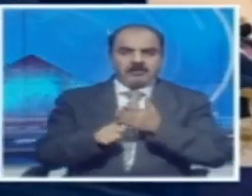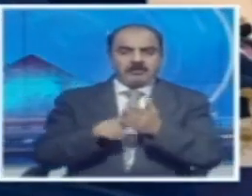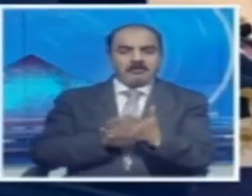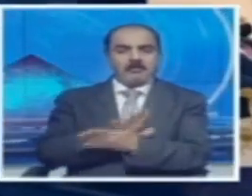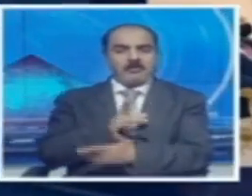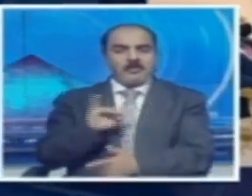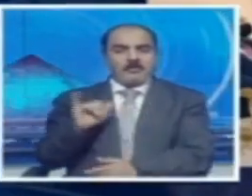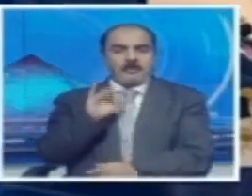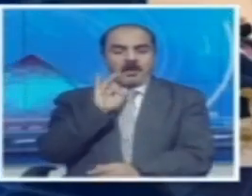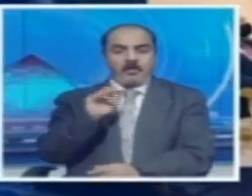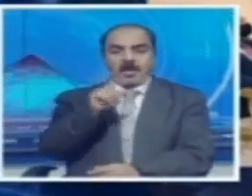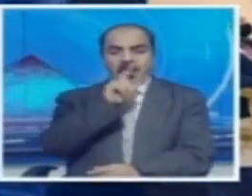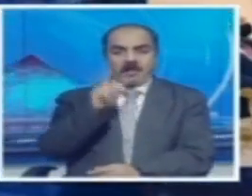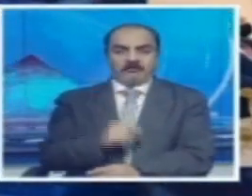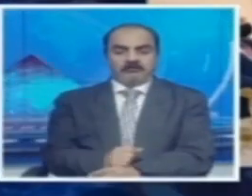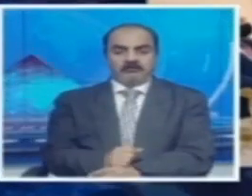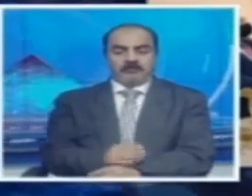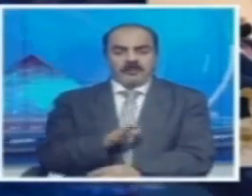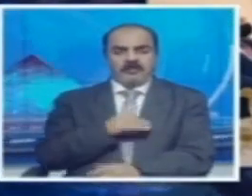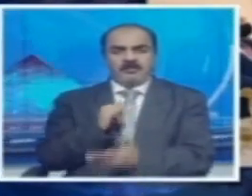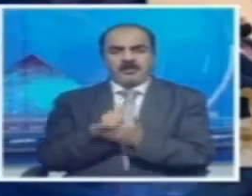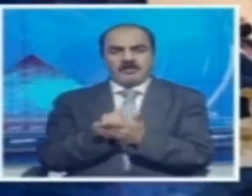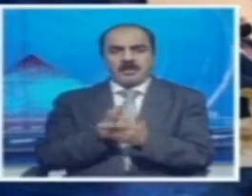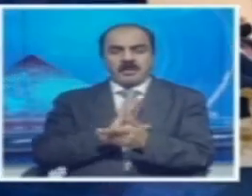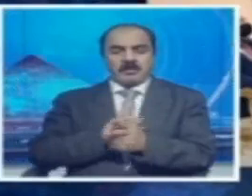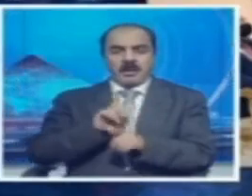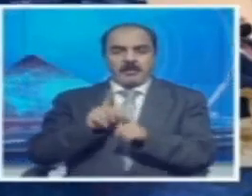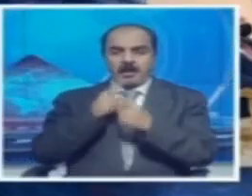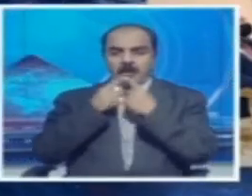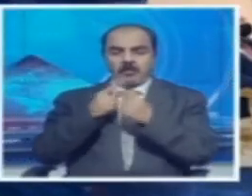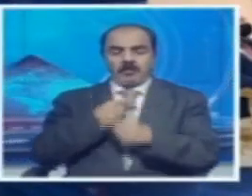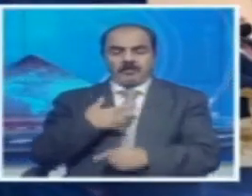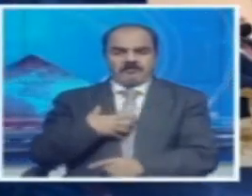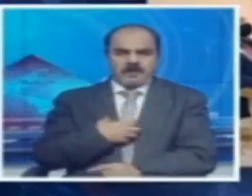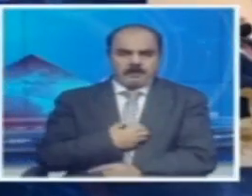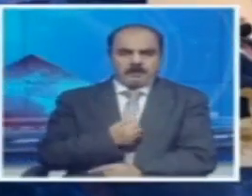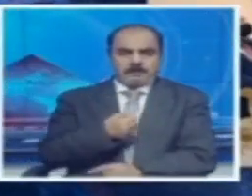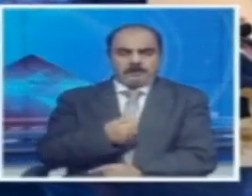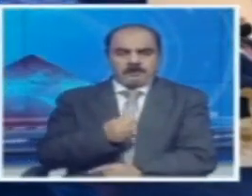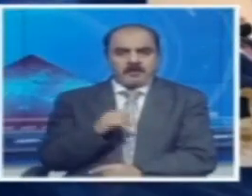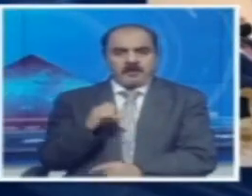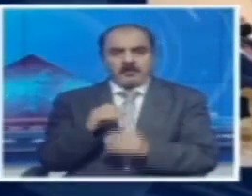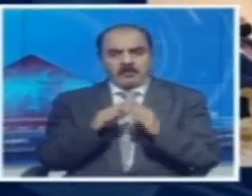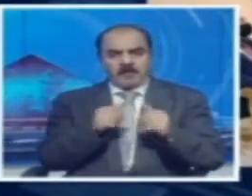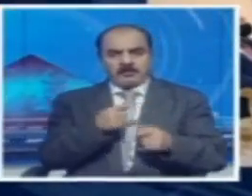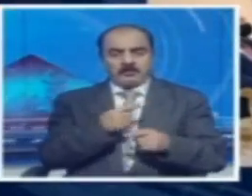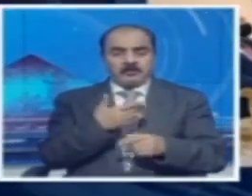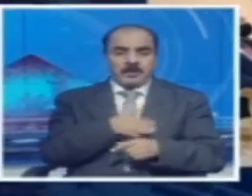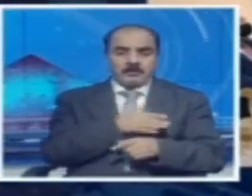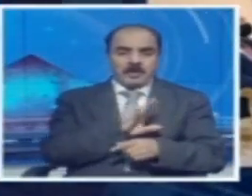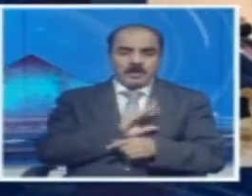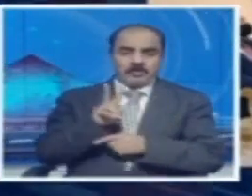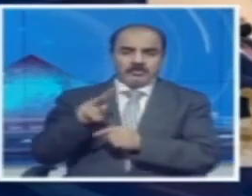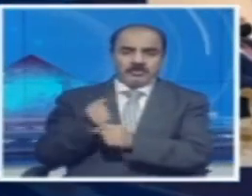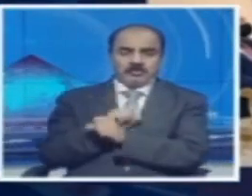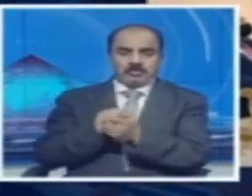المنطقة المهمة من العالم. كما تقدم المسؤول العسكري الأمريكي بالعزاء إلى السيد الرئيس في شهداء القوات